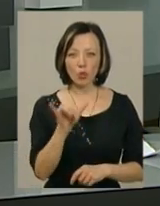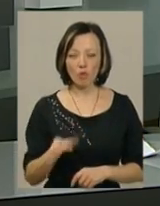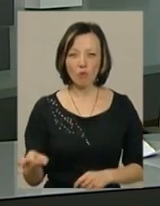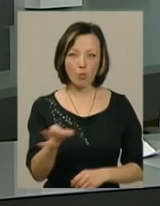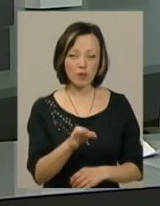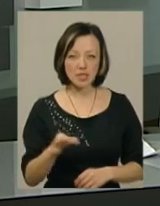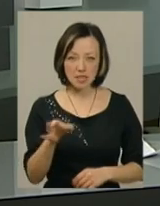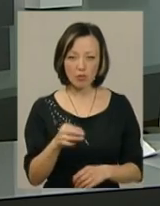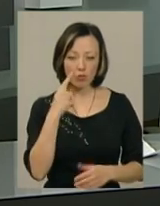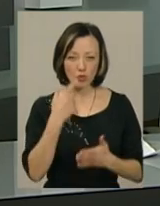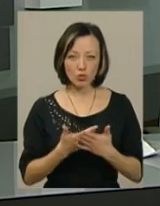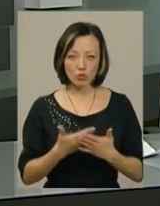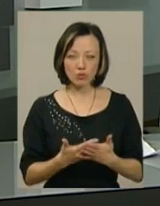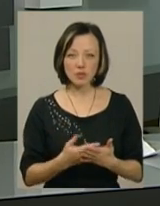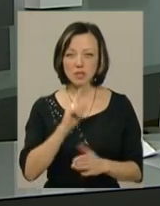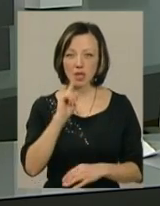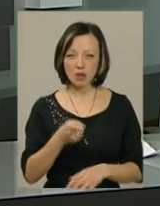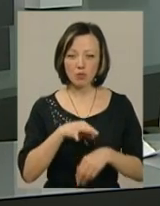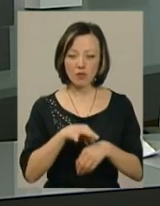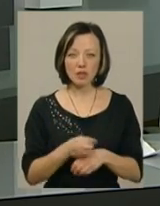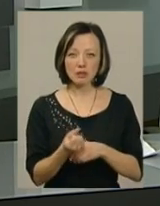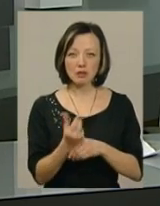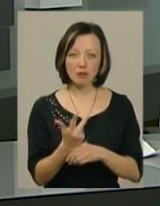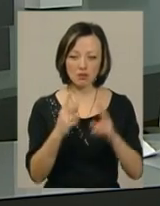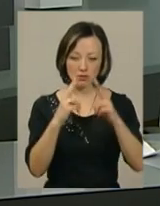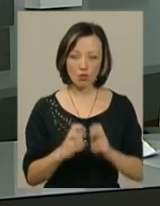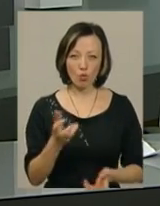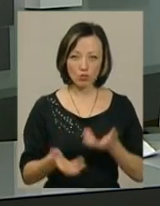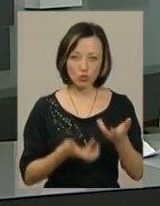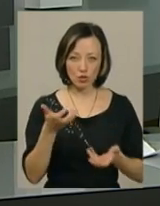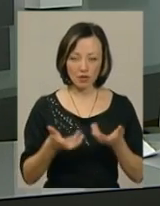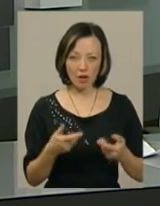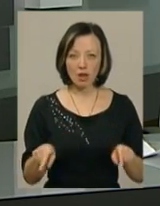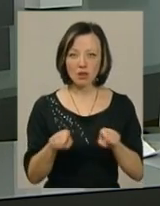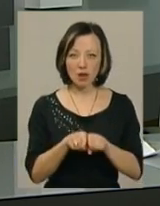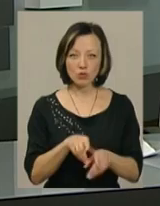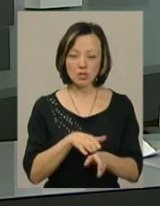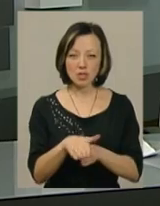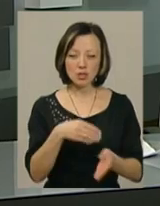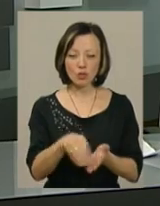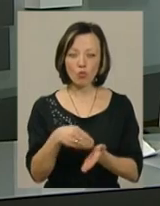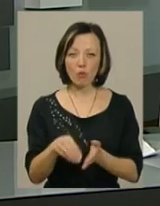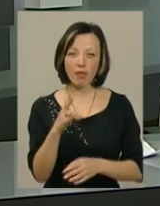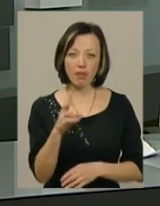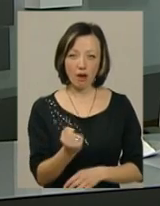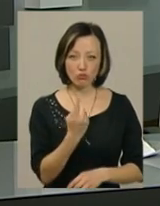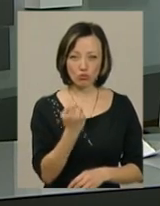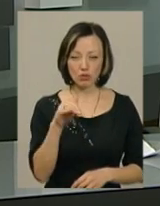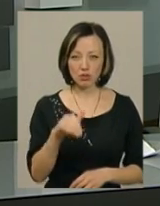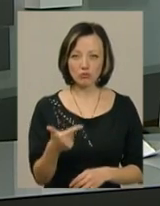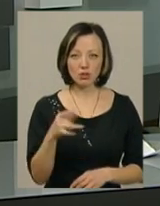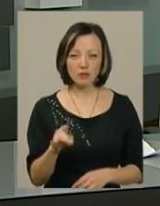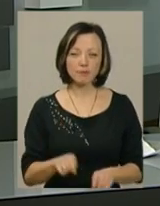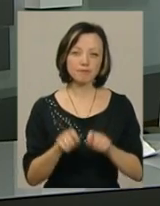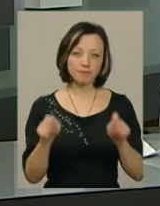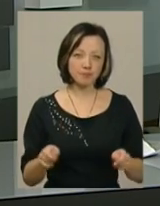Сергія Харченка, у підозрюваних майже за рік провели 13 санкціонованих обшуків, а також здійснили закупок на 100 тисяч гривень. Правоохоронці